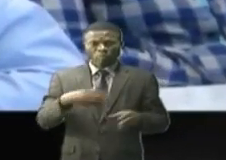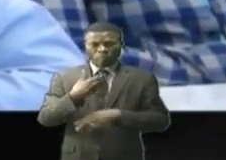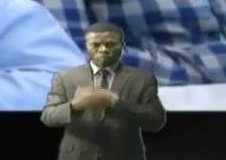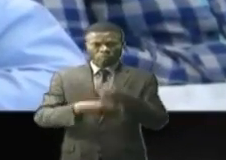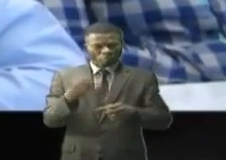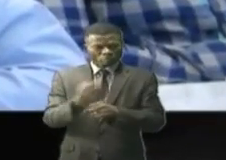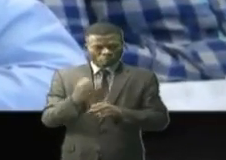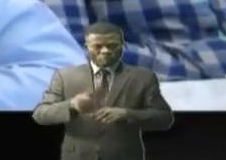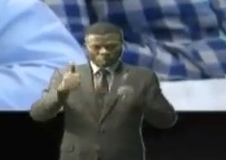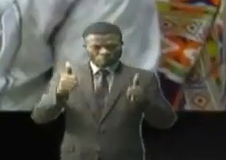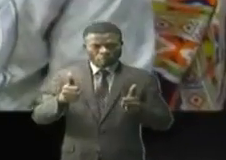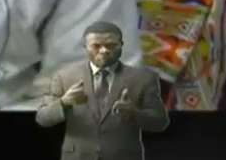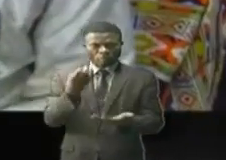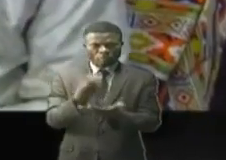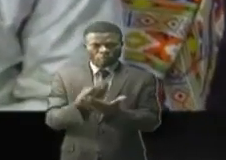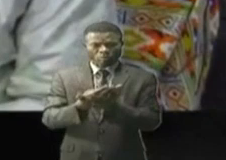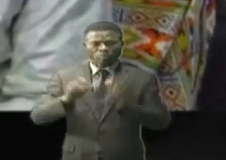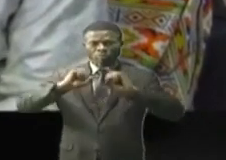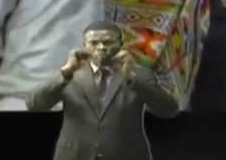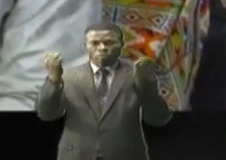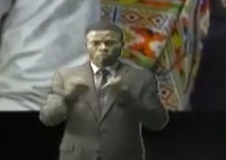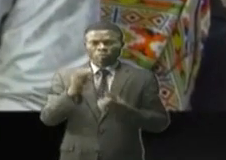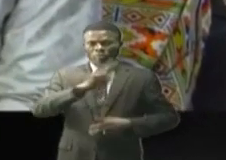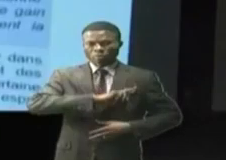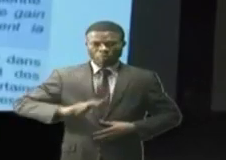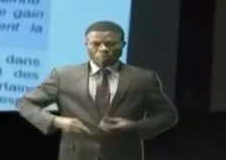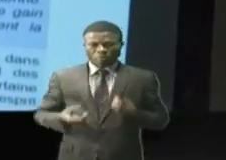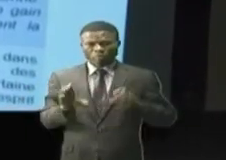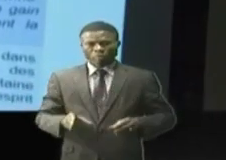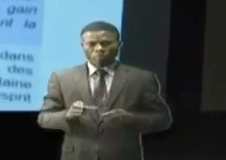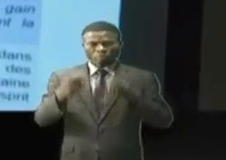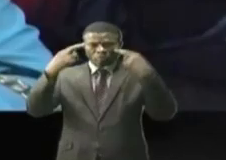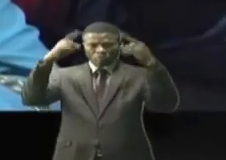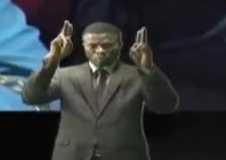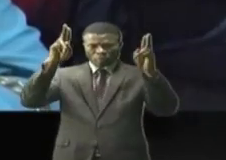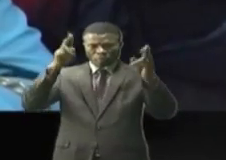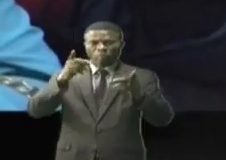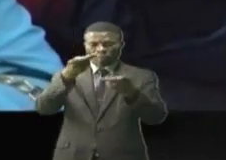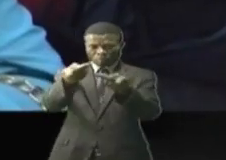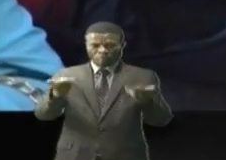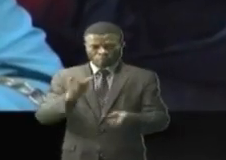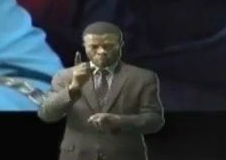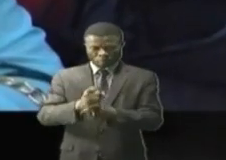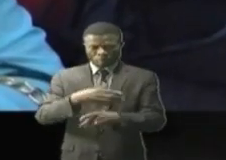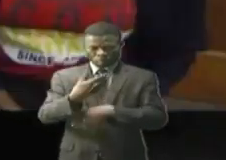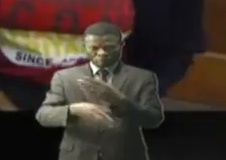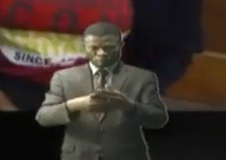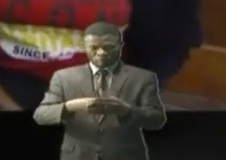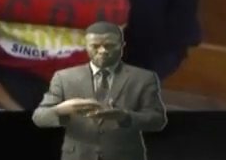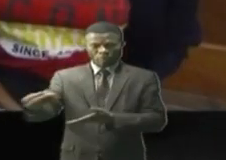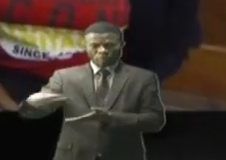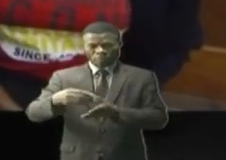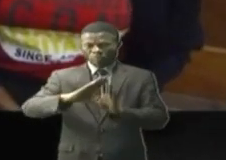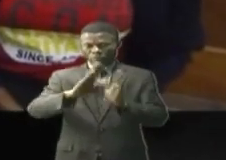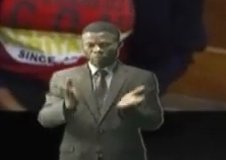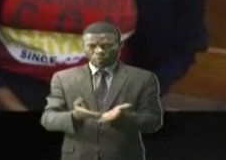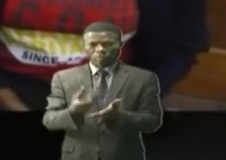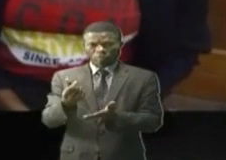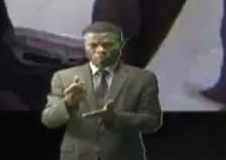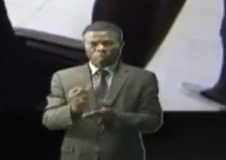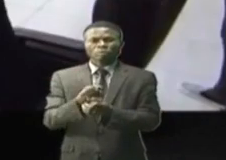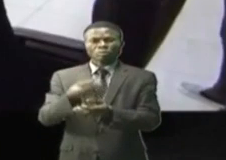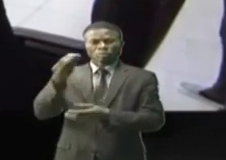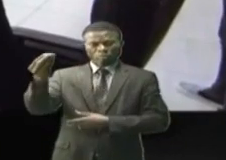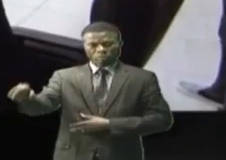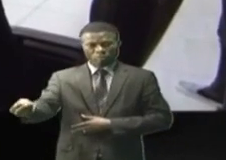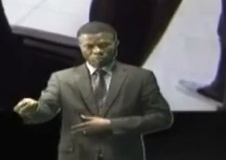cette mission du Fonds social de la RDC, celle d'atteindre les cibles et de bien assurer le décaissement de tous les fonds mis à la